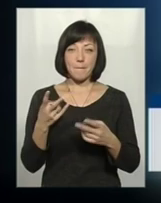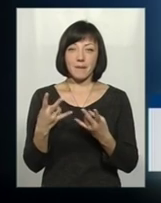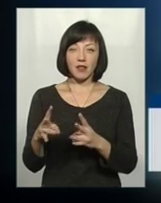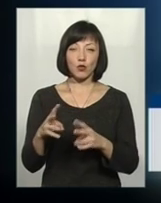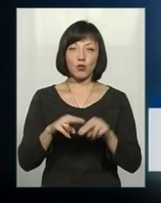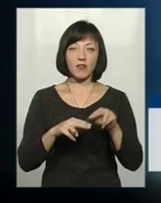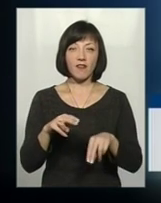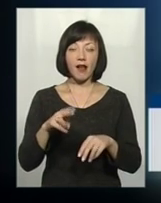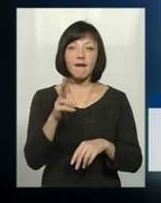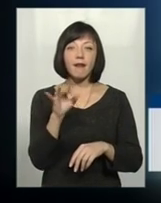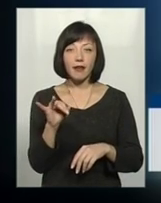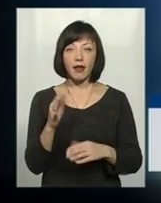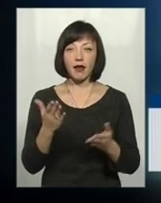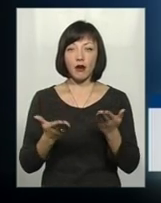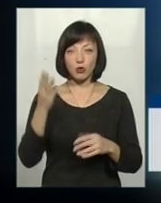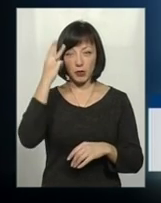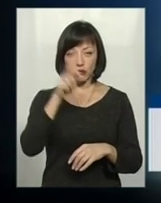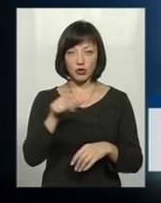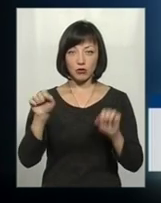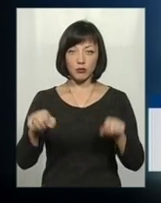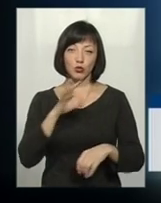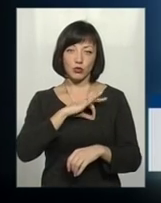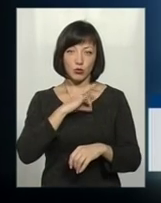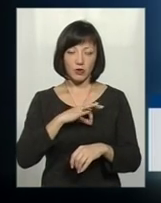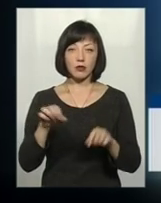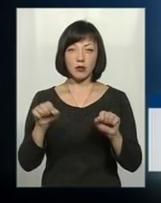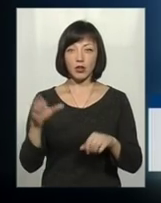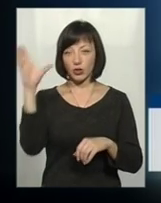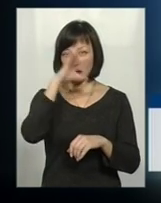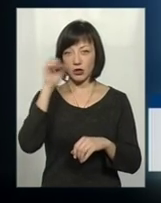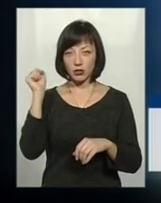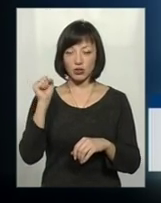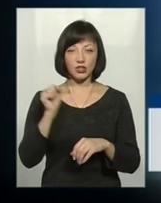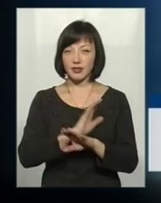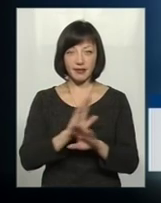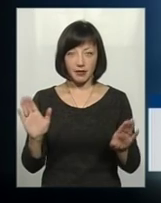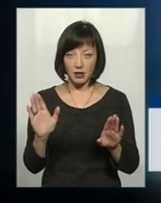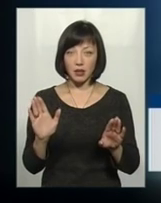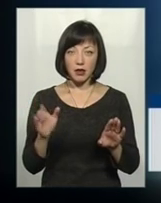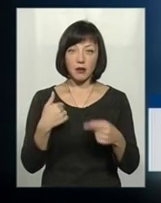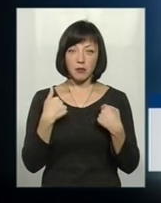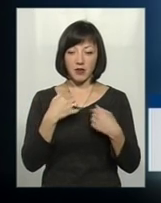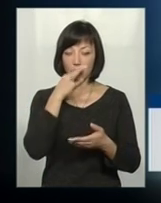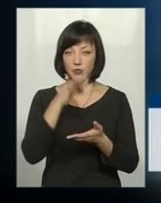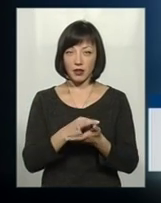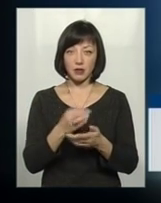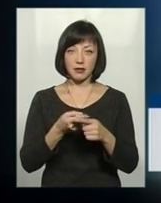Будь-які хмельничани зможуть користуватися. Ясно, що на ніч, звичайно, ні, тому що ми маємо національну відповідальність,